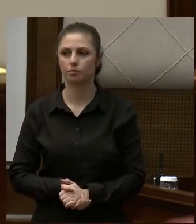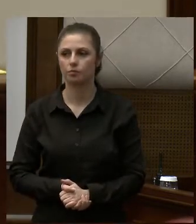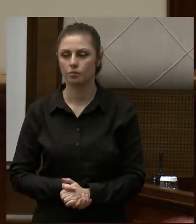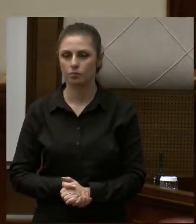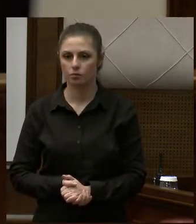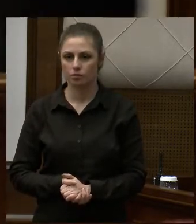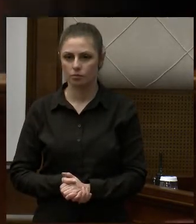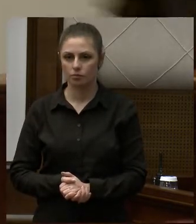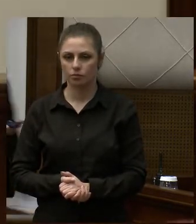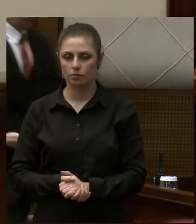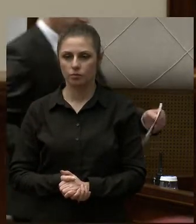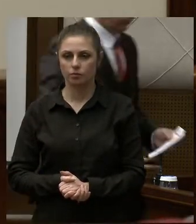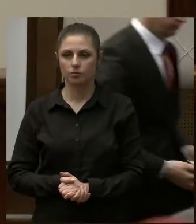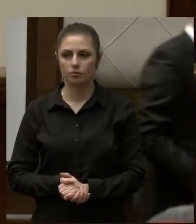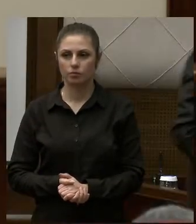gündem 2.